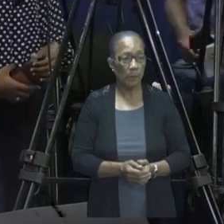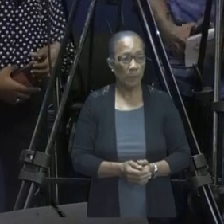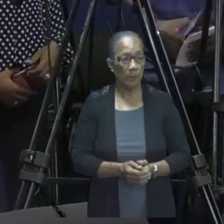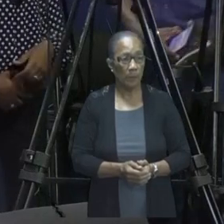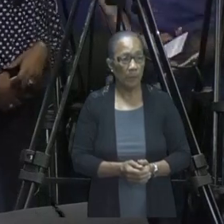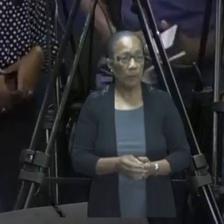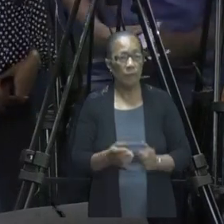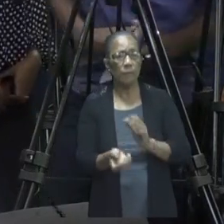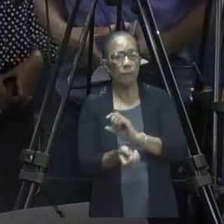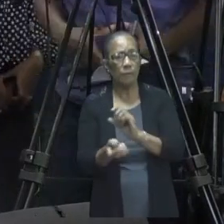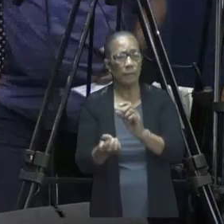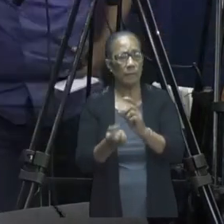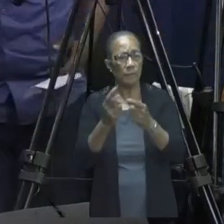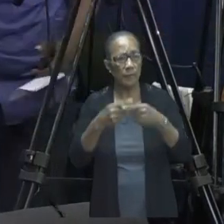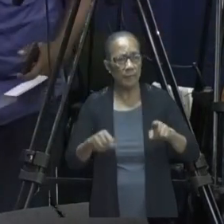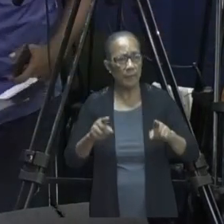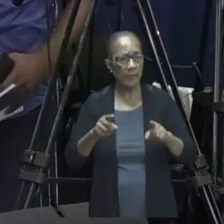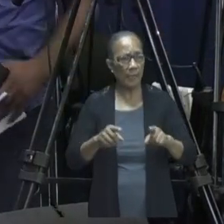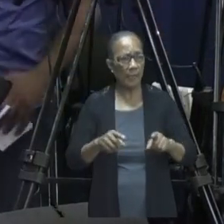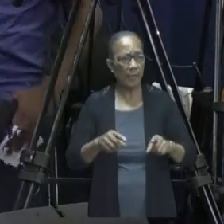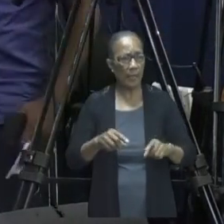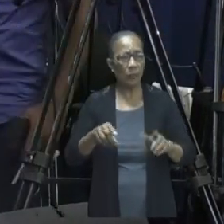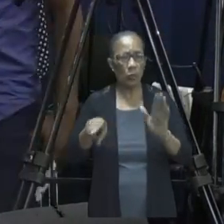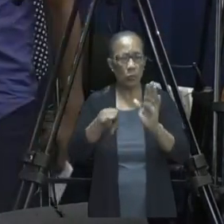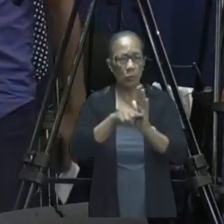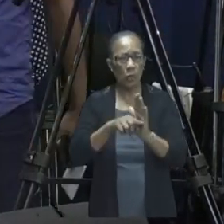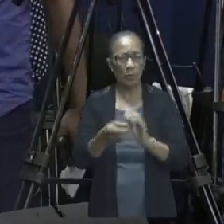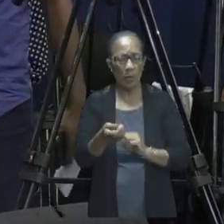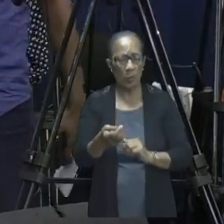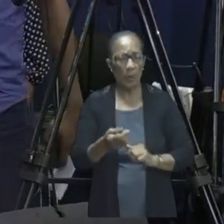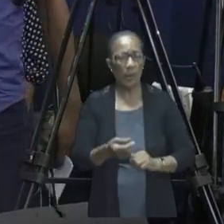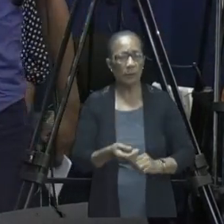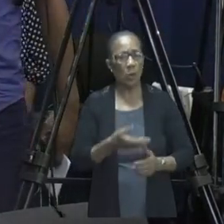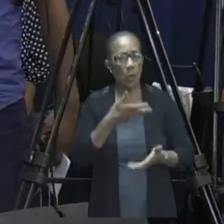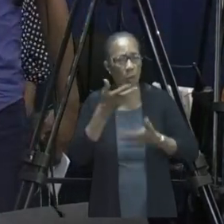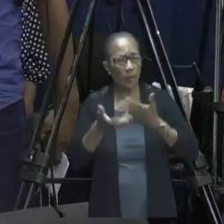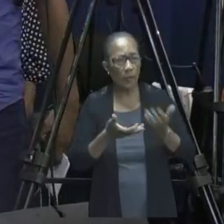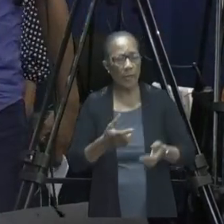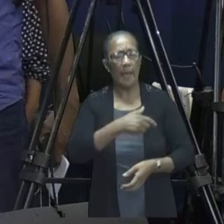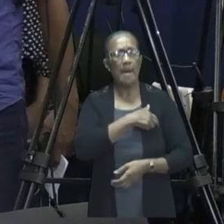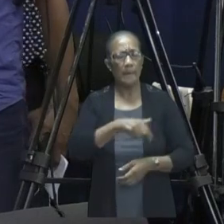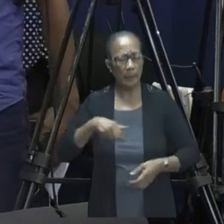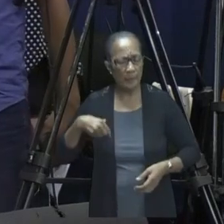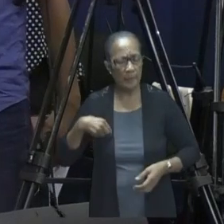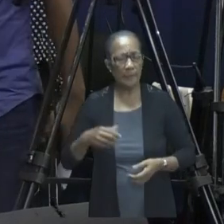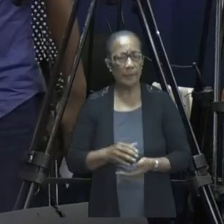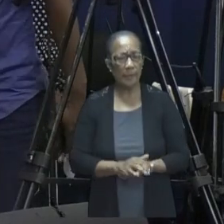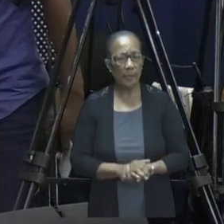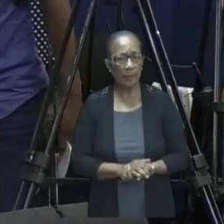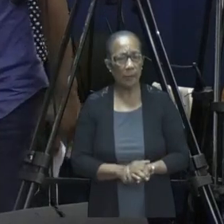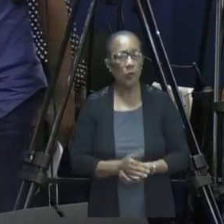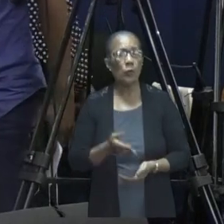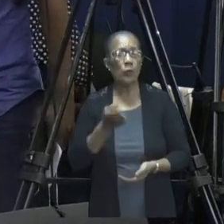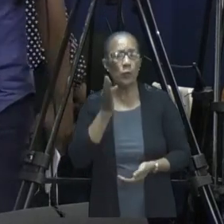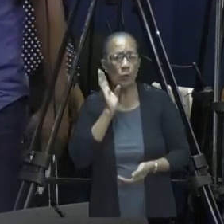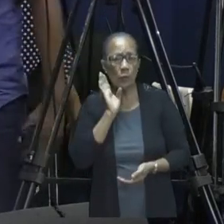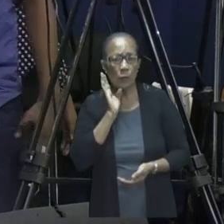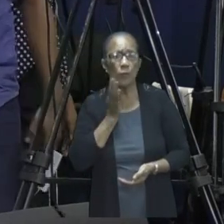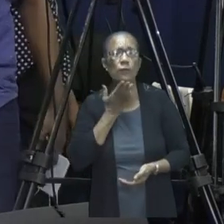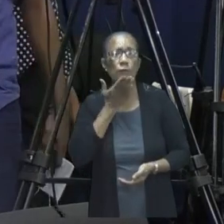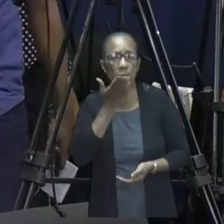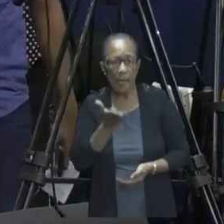discrepantie en ook normen en waarden president u door de oproep op de